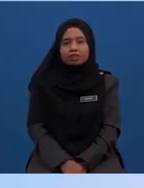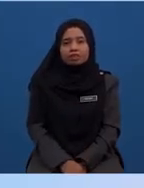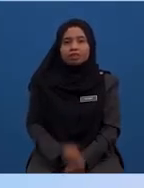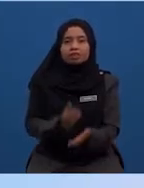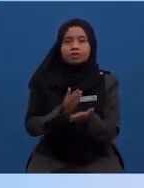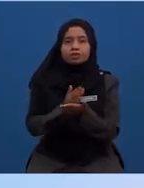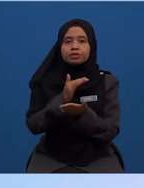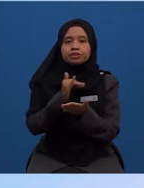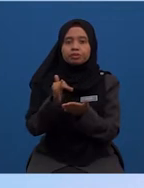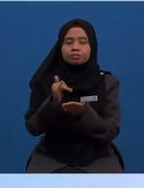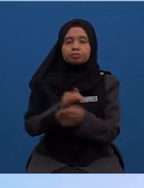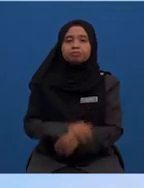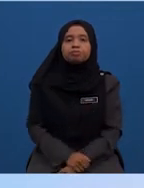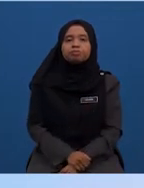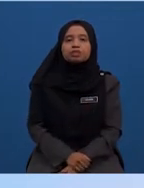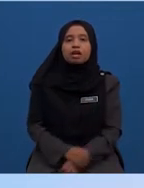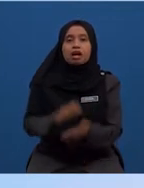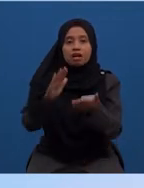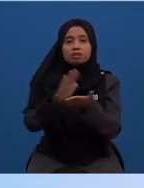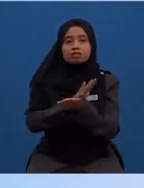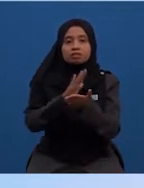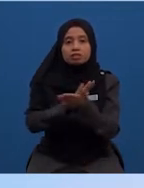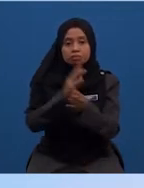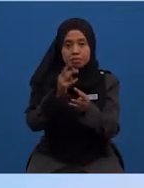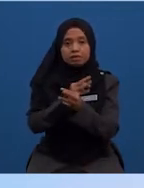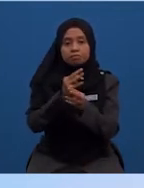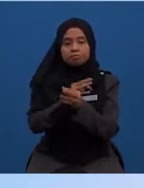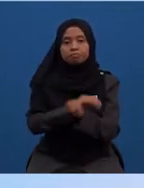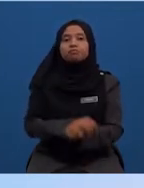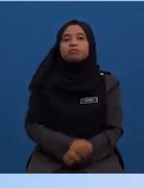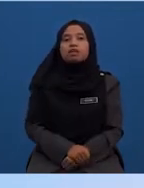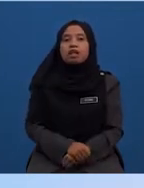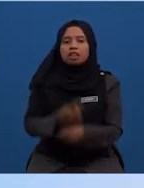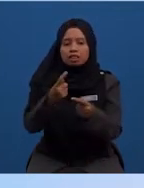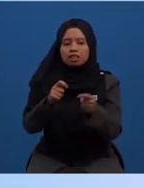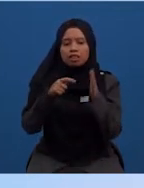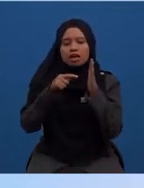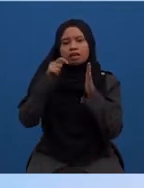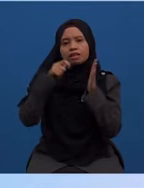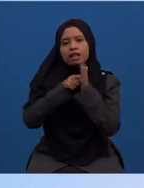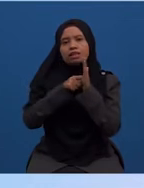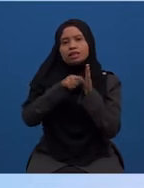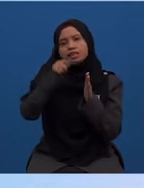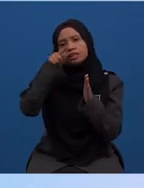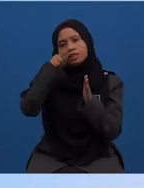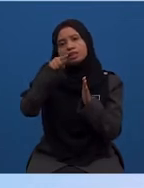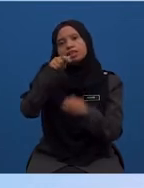Paparan yang sedang kita lihat merupakan kertas petak yang telah ditanda titik A.